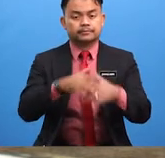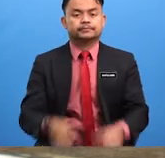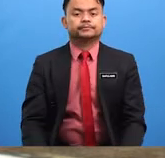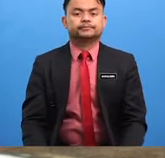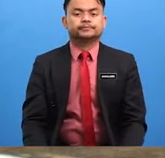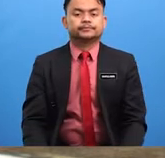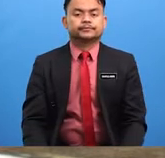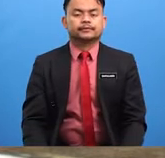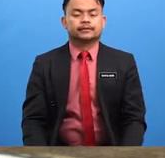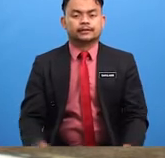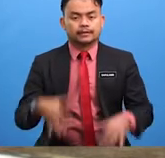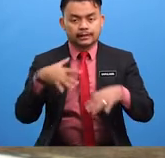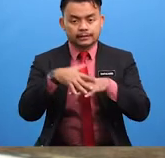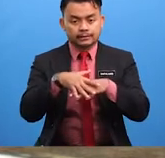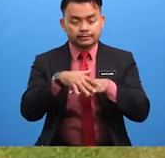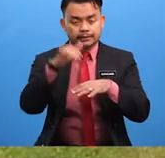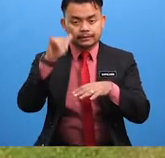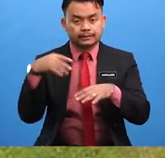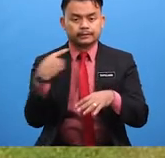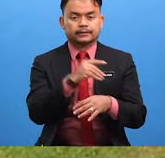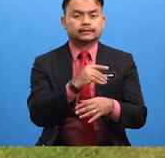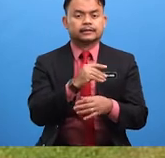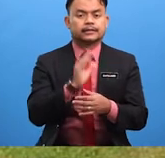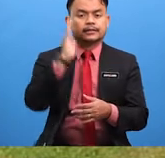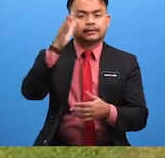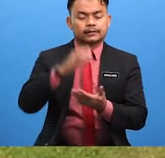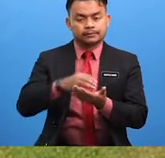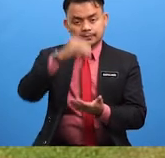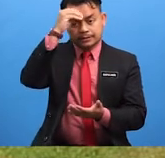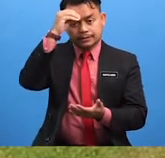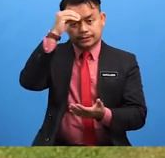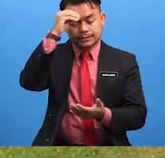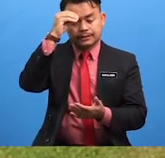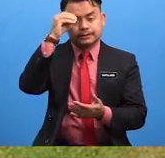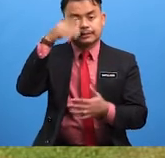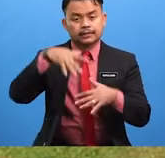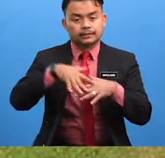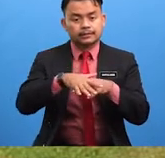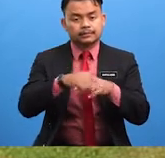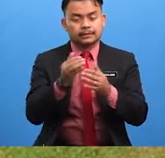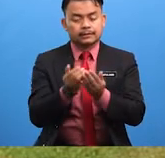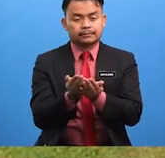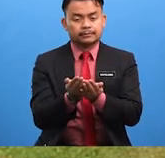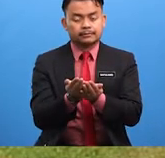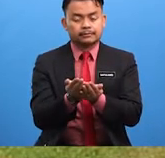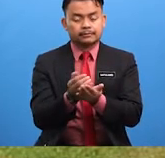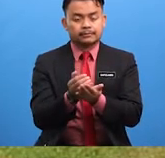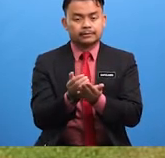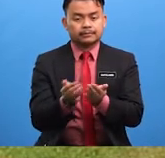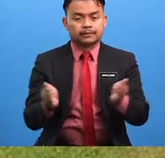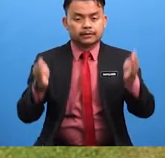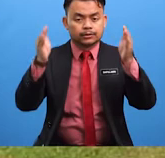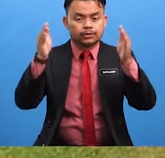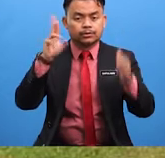Anyaman yang akan kita pelajari ialah anyaman bakul rotan. Untuk demonstrasi anyaman